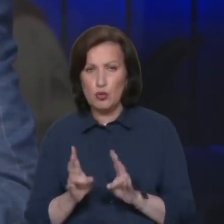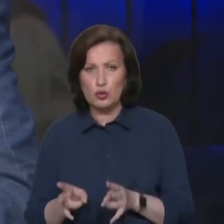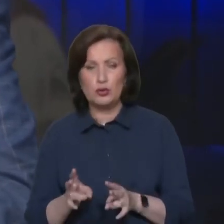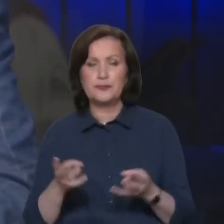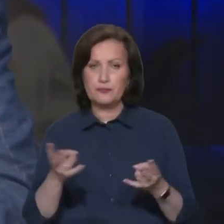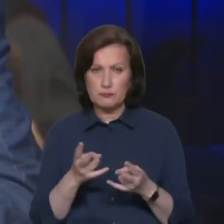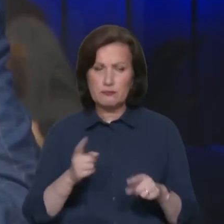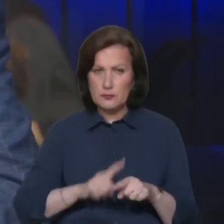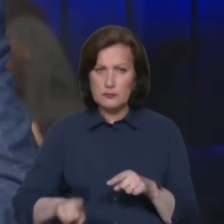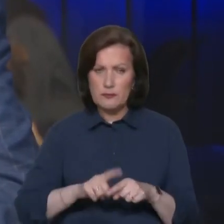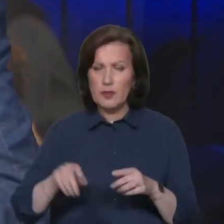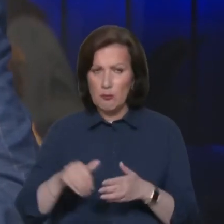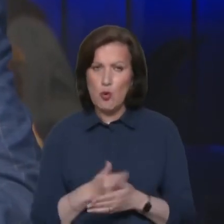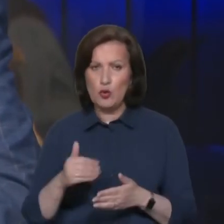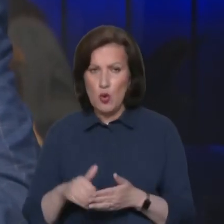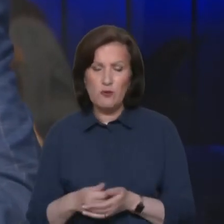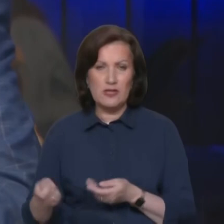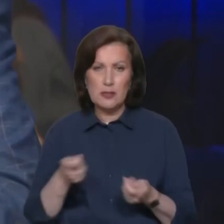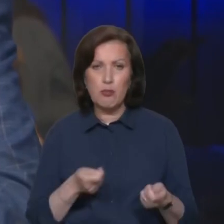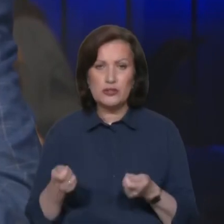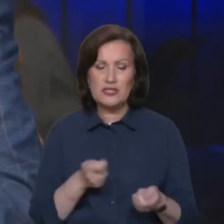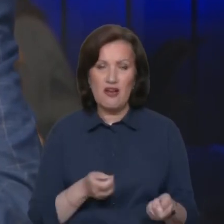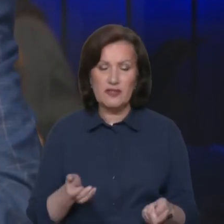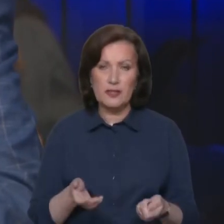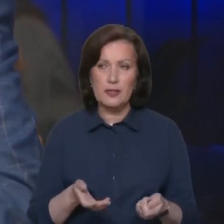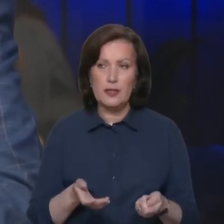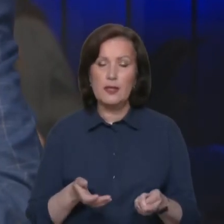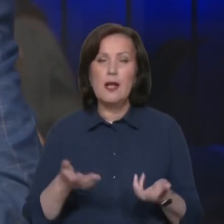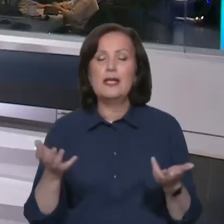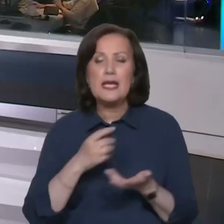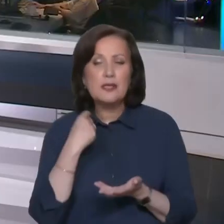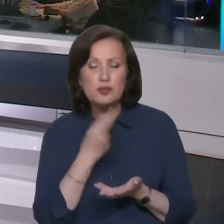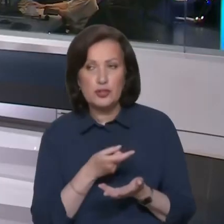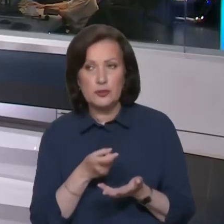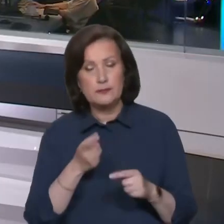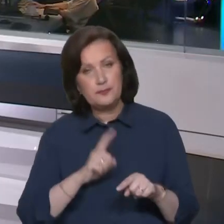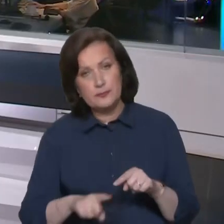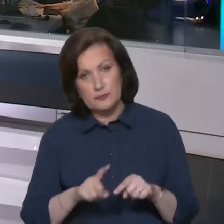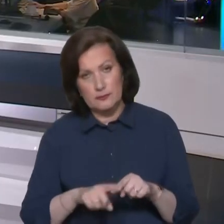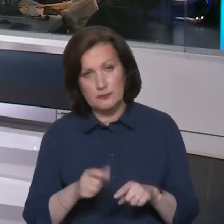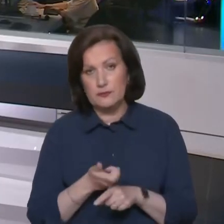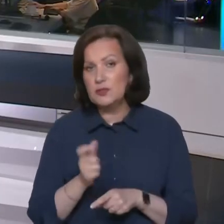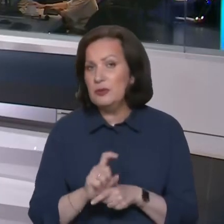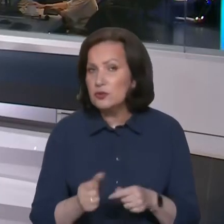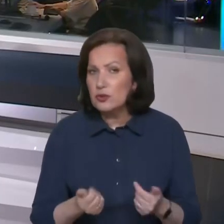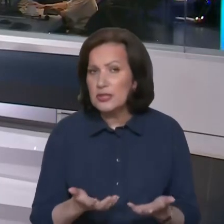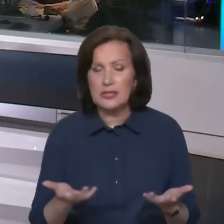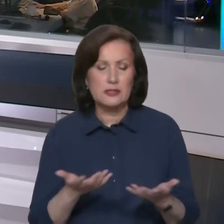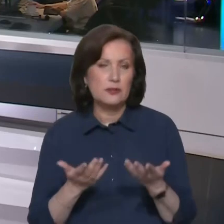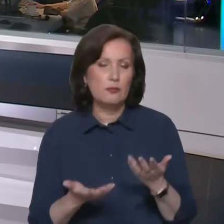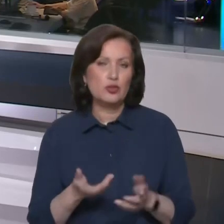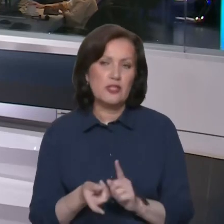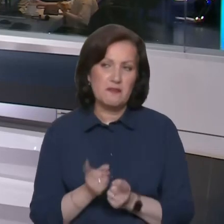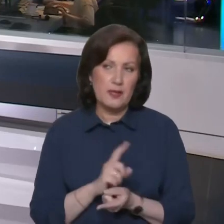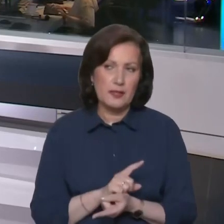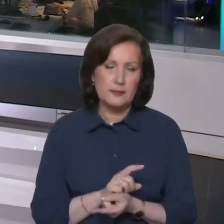пошкоджується, потрібно оперативно поновлювати поставки. От яким чином він пришвидшує, збільшує кількість, чи можливо